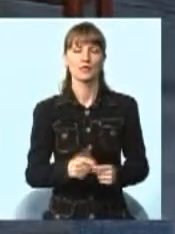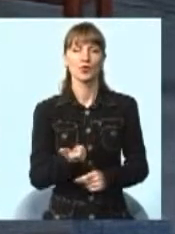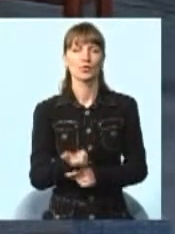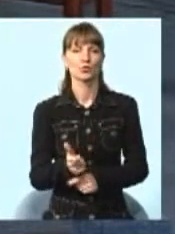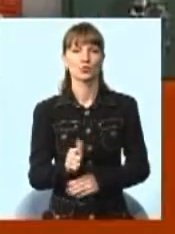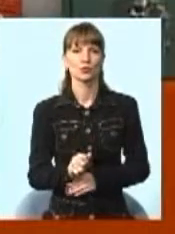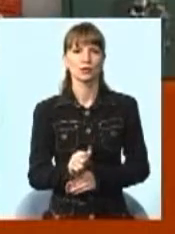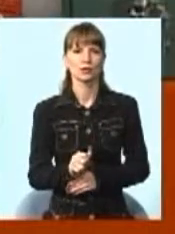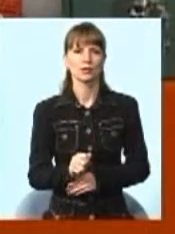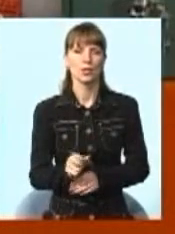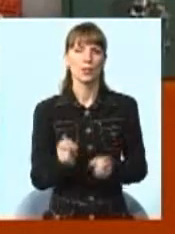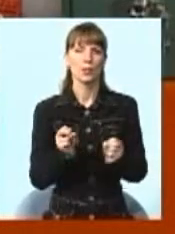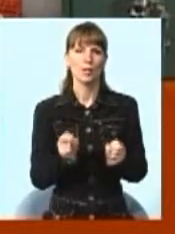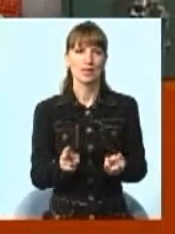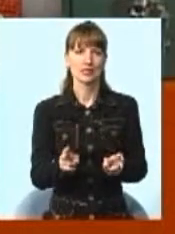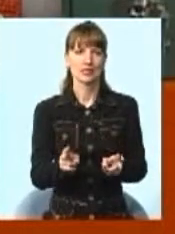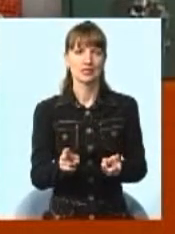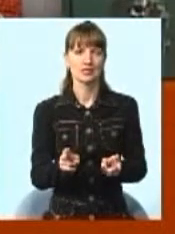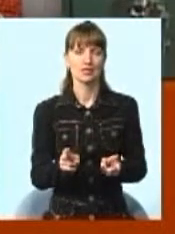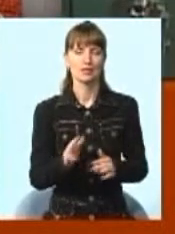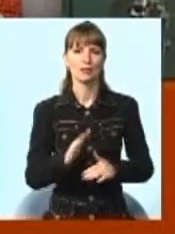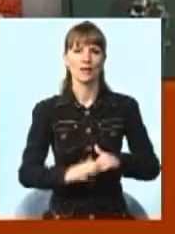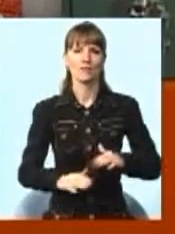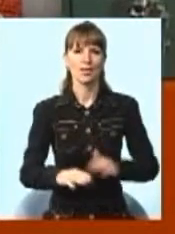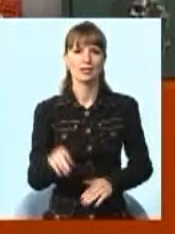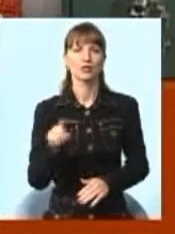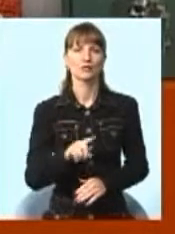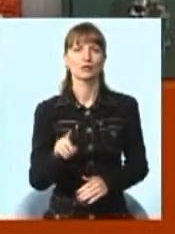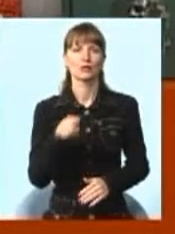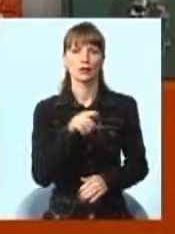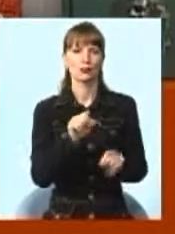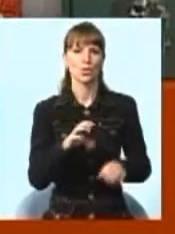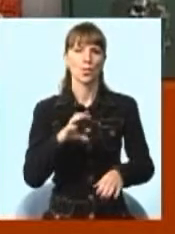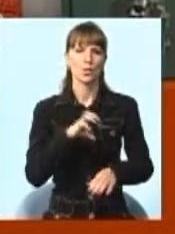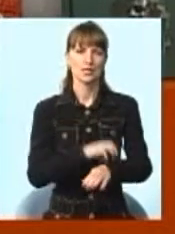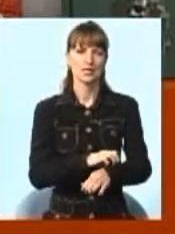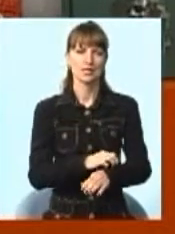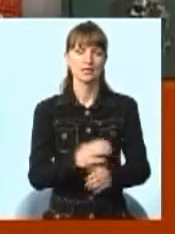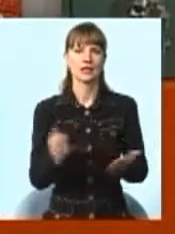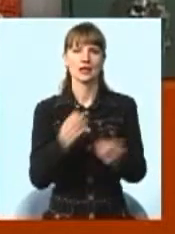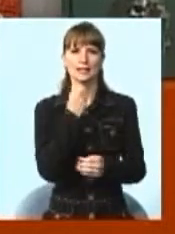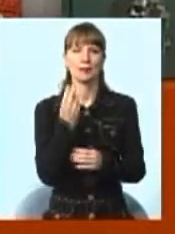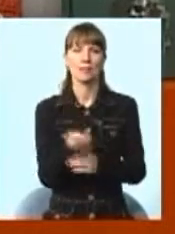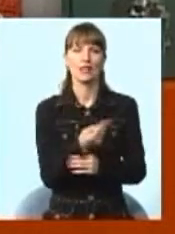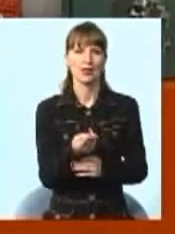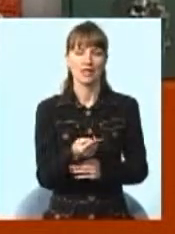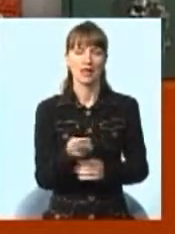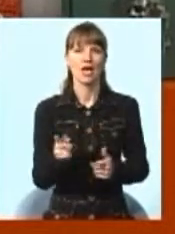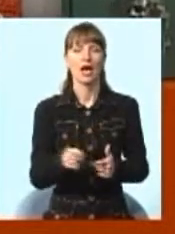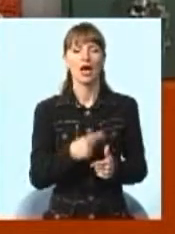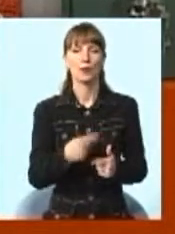дуже травмоопасна професія, тому що тебе можуть вкусити якась змія